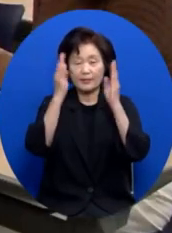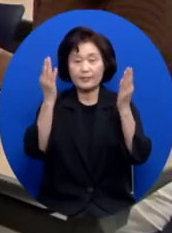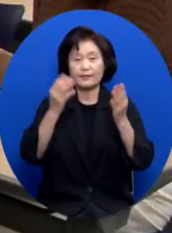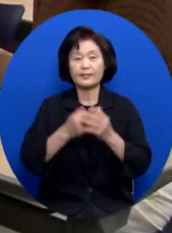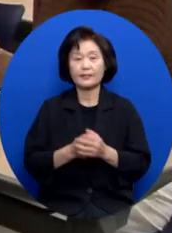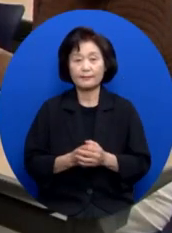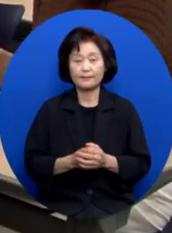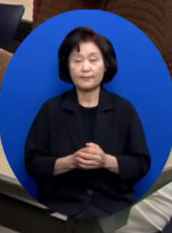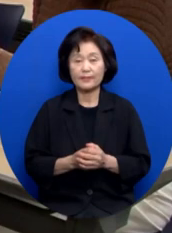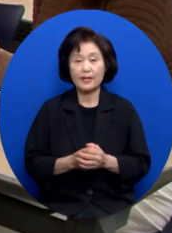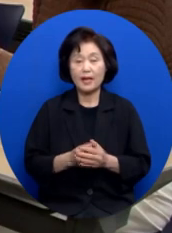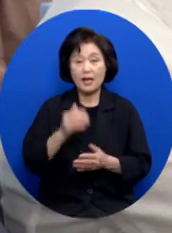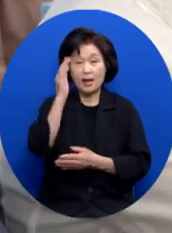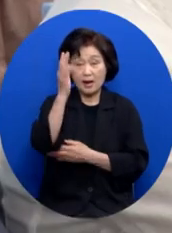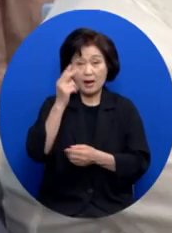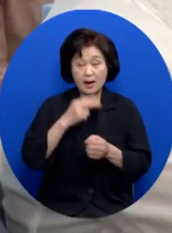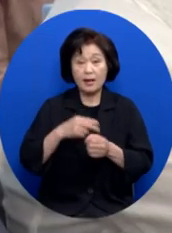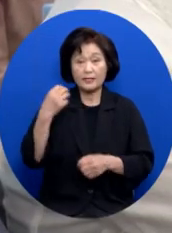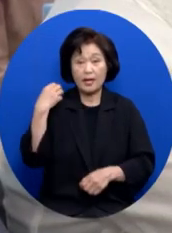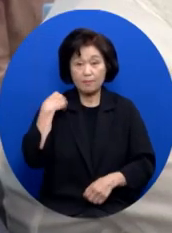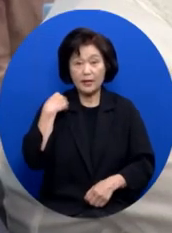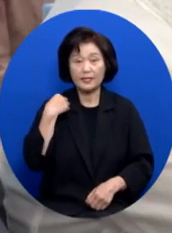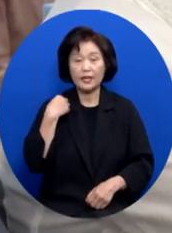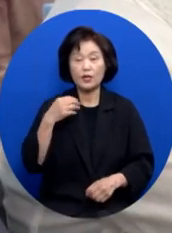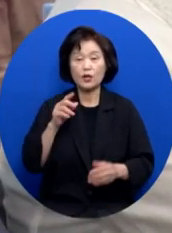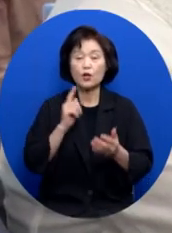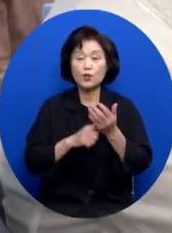열었습니다 강사로 나선 총회